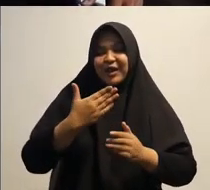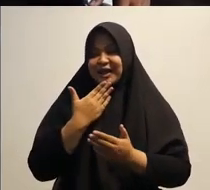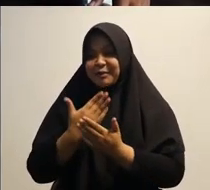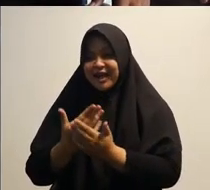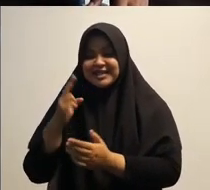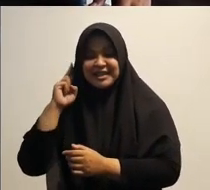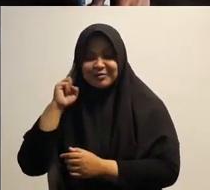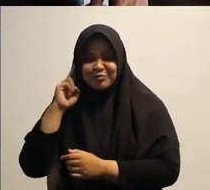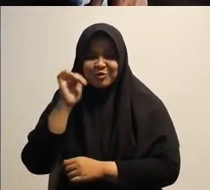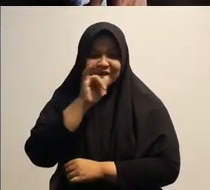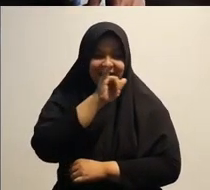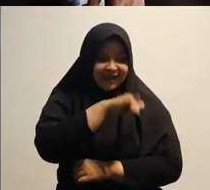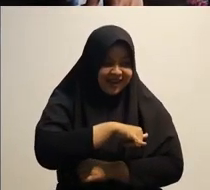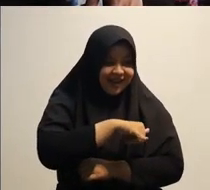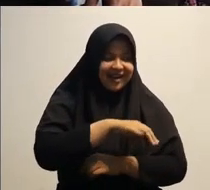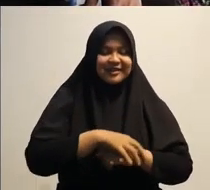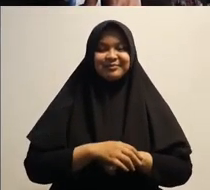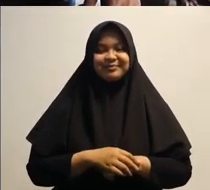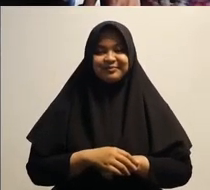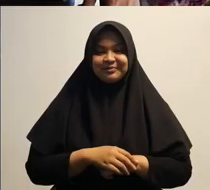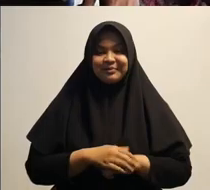ya. Makasih ya ibu. Iya.